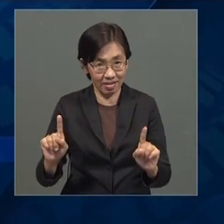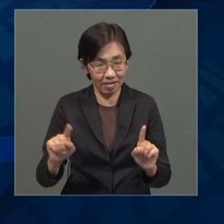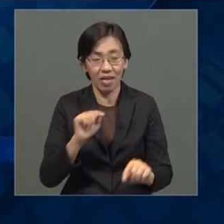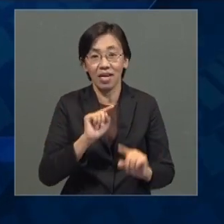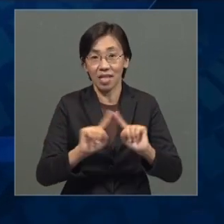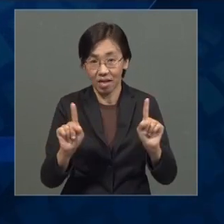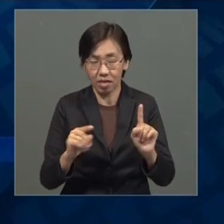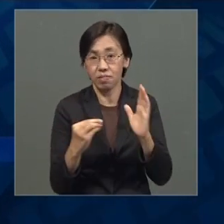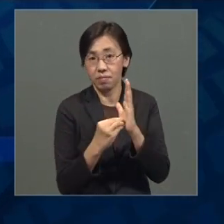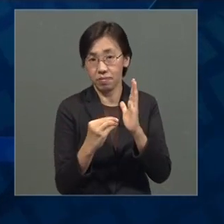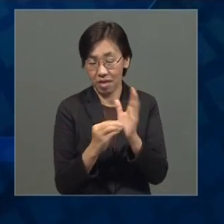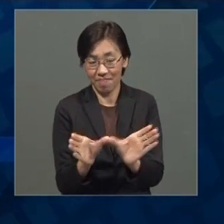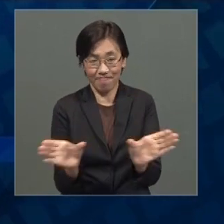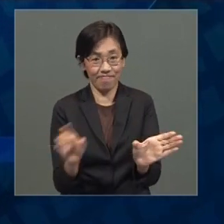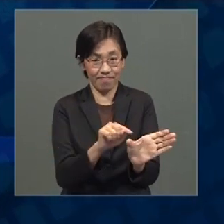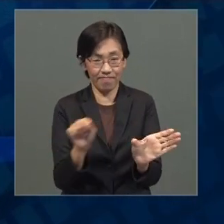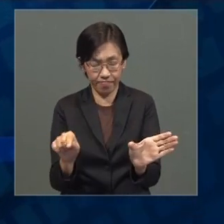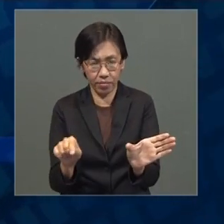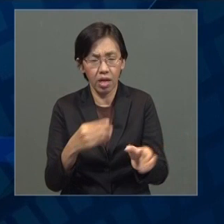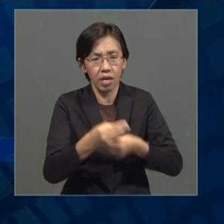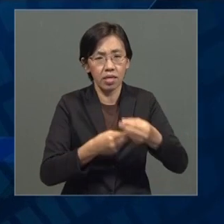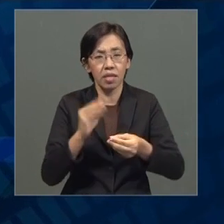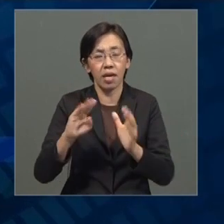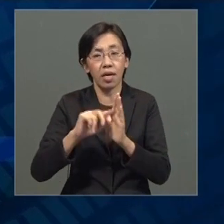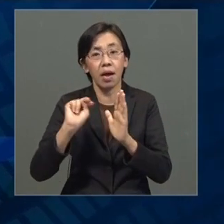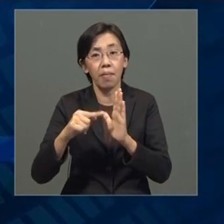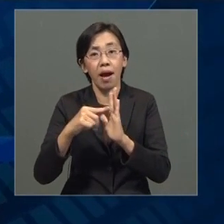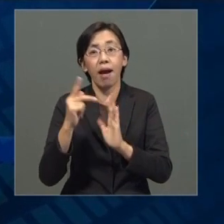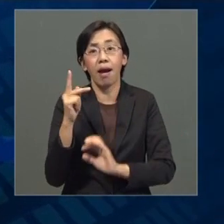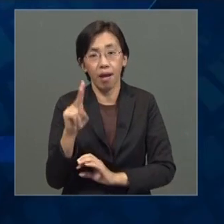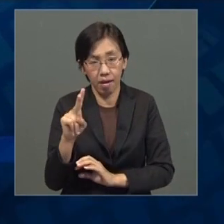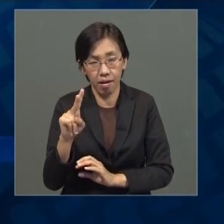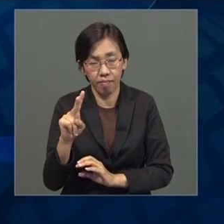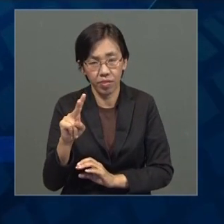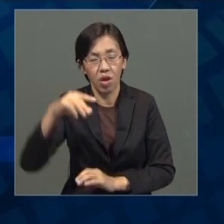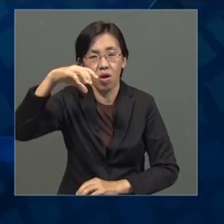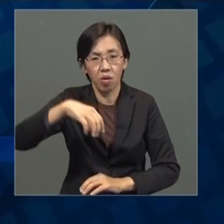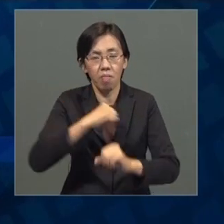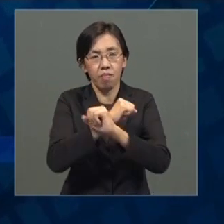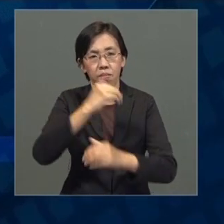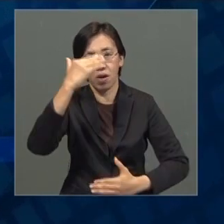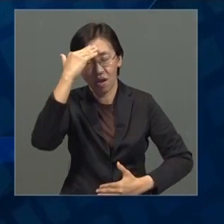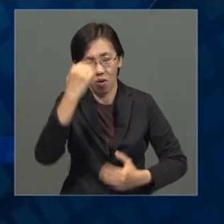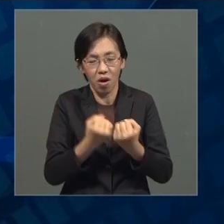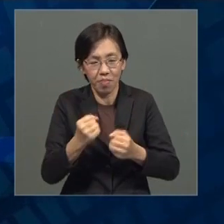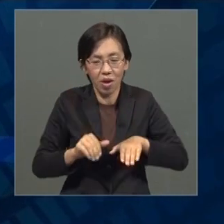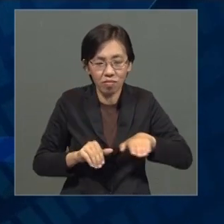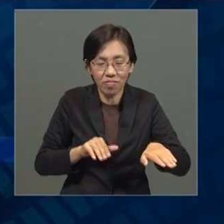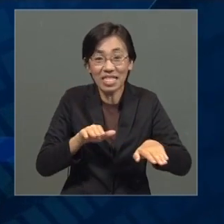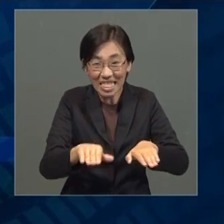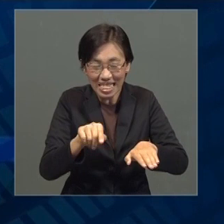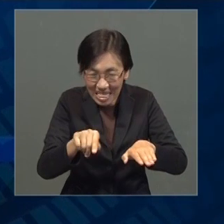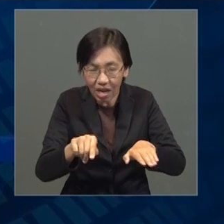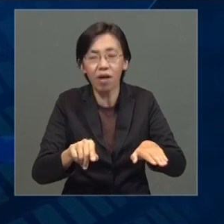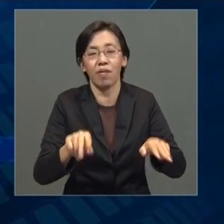ของกทม.เนี่ยที่มีการติดเชื้อที่ตลาดสดบางแคทำให้ทางกรมควบคุมโรคก็ไปตั้งรถพระราชทานบริเวณใกล้เ